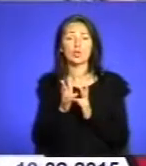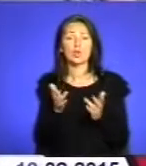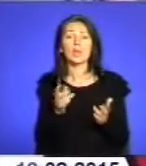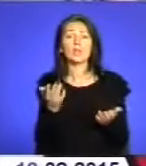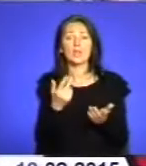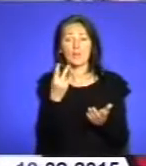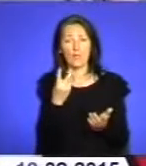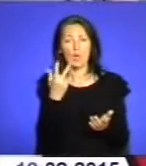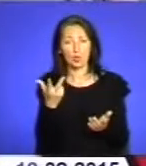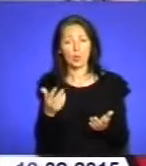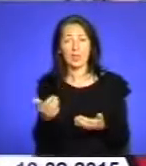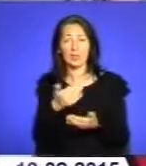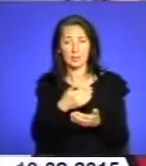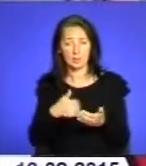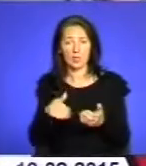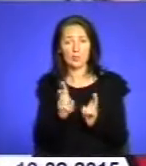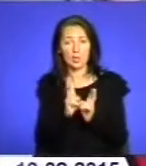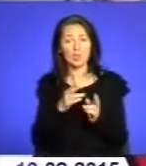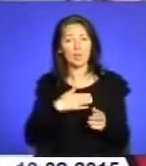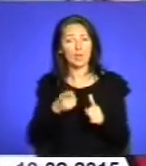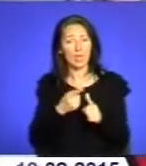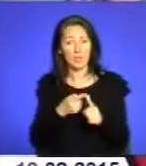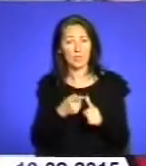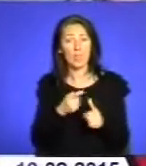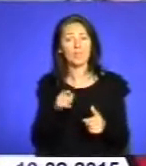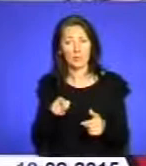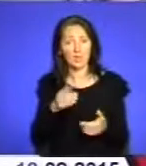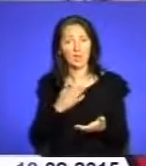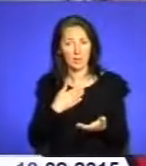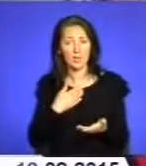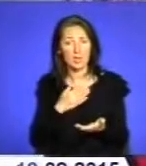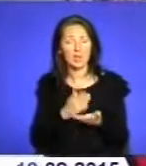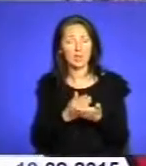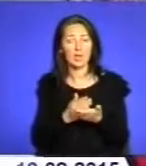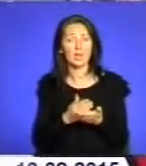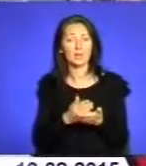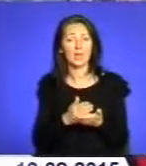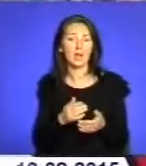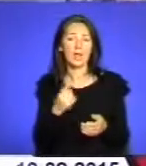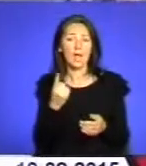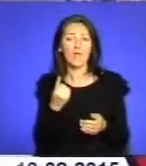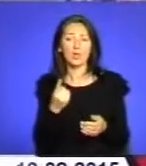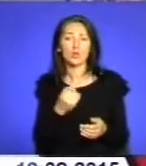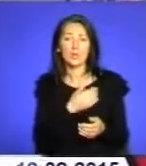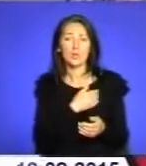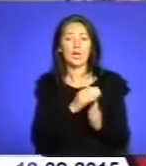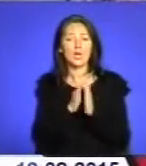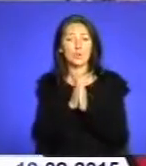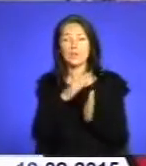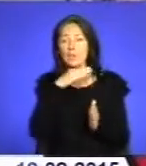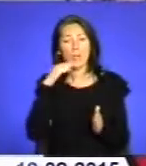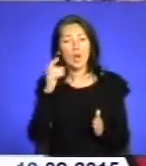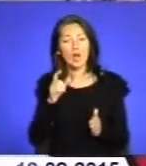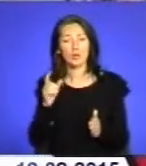яка молиться одна людина, є дуже важлива і потрібна. Але якщо в одному намірі молиться дуже багато людей, відповідно вона стає ще